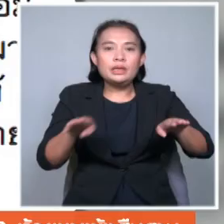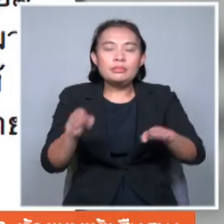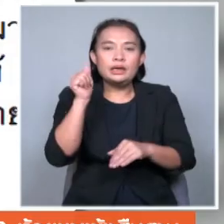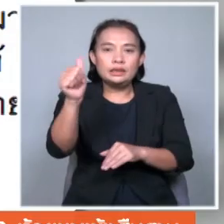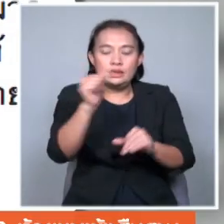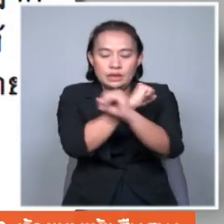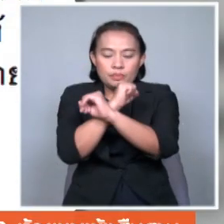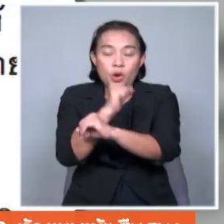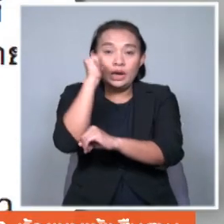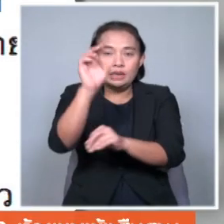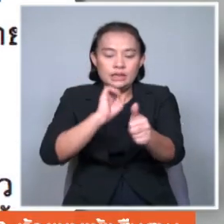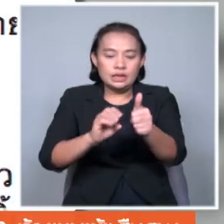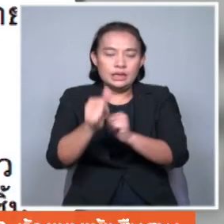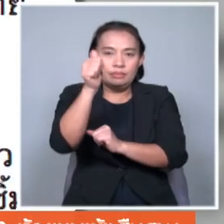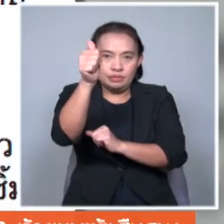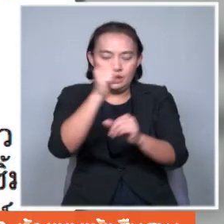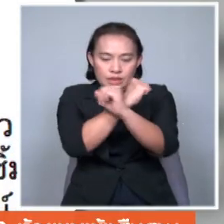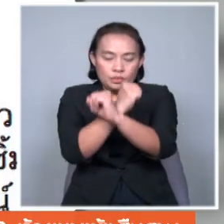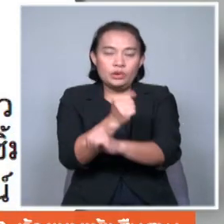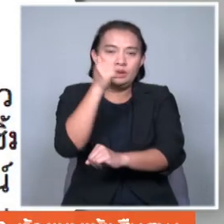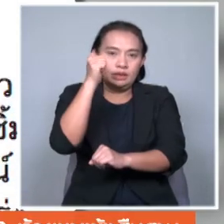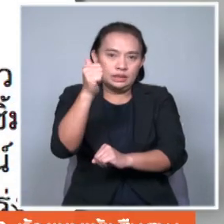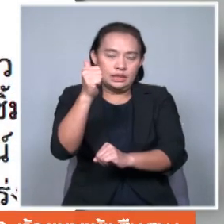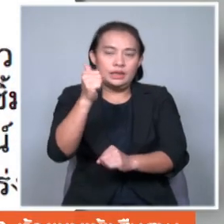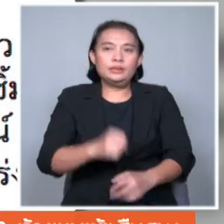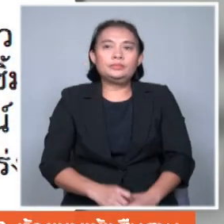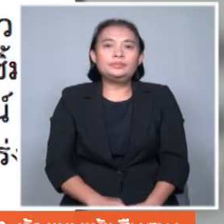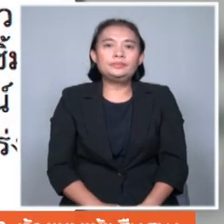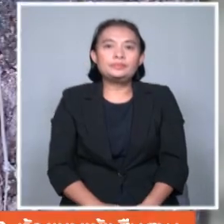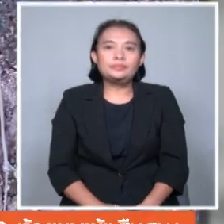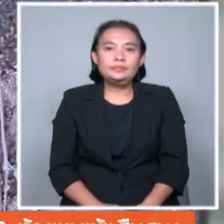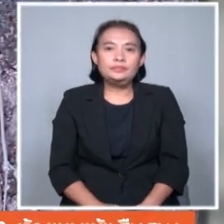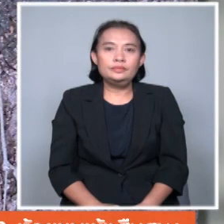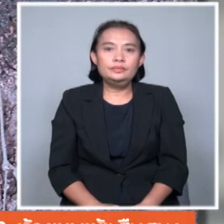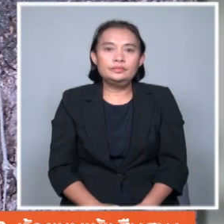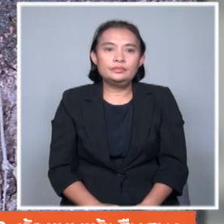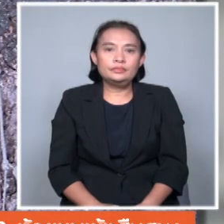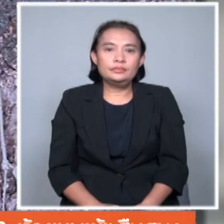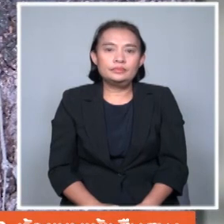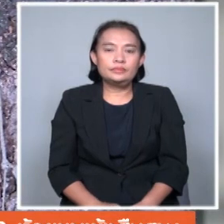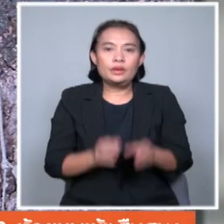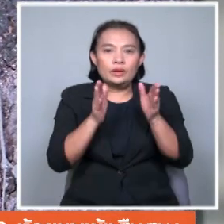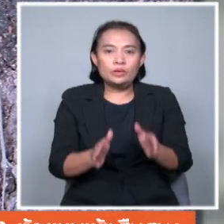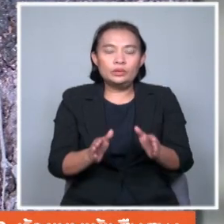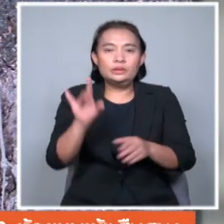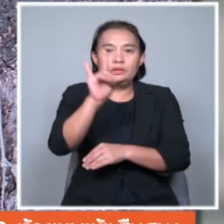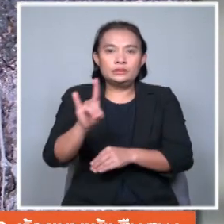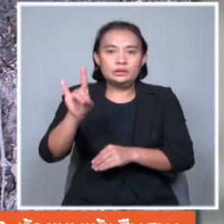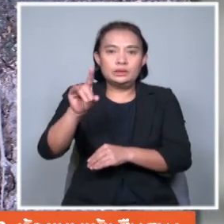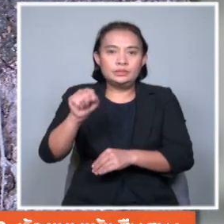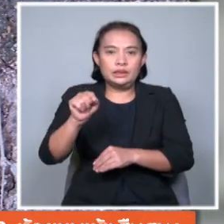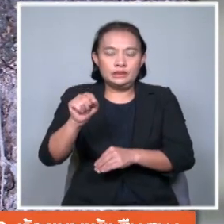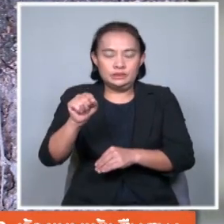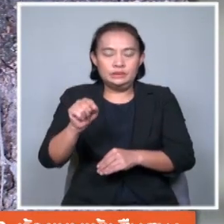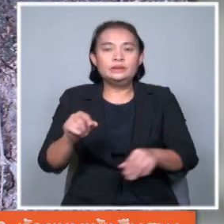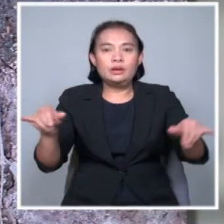และข้อแนะนำการปฏิบัติที่ปลอดภัยในสถานการณ์เฉพาะหน้าการเผชิญหน้าความรุนแรงระหว่างคนกับสัตว์ป่าก็จะไม่เกิดขึ้นอี